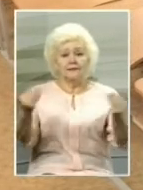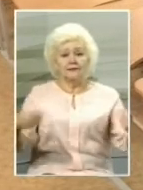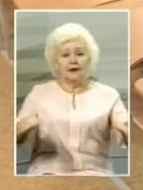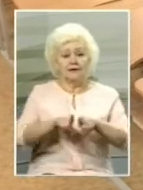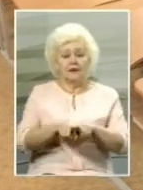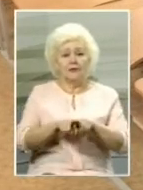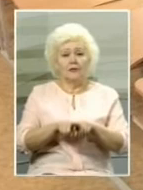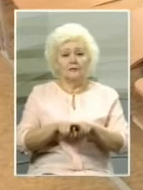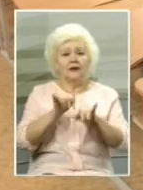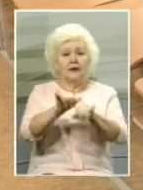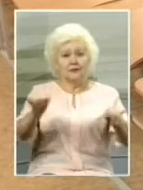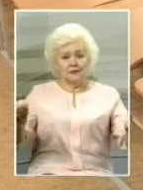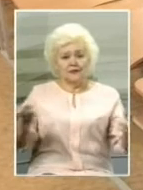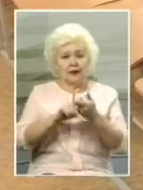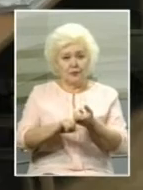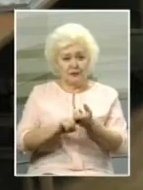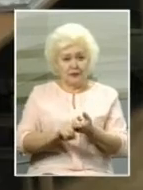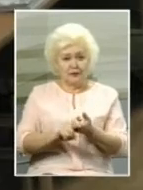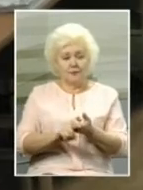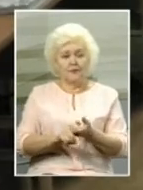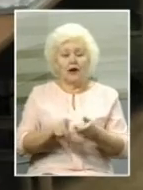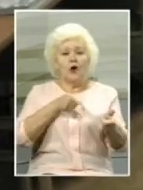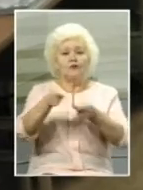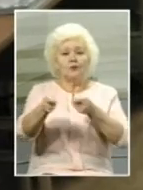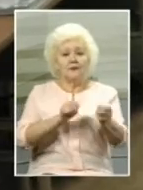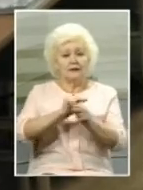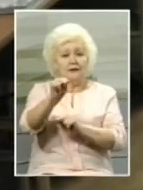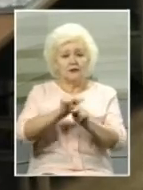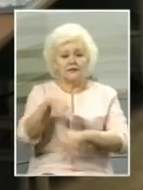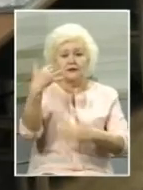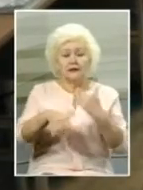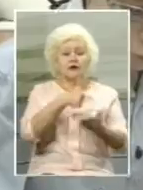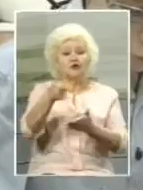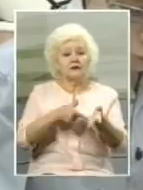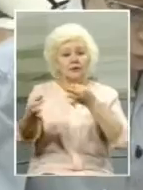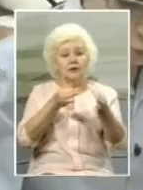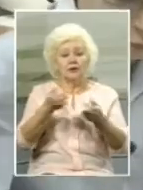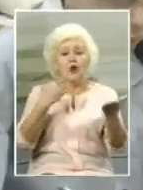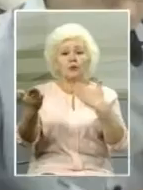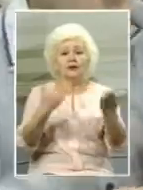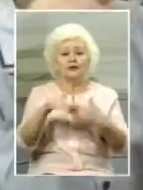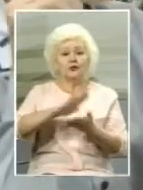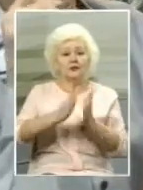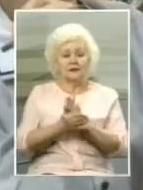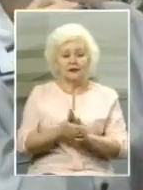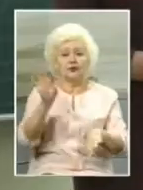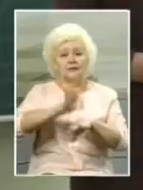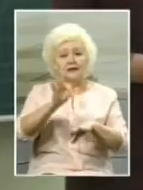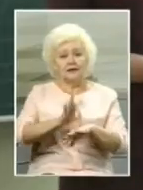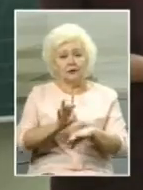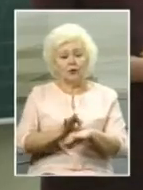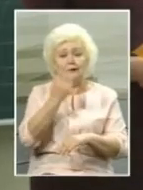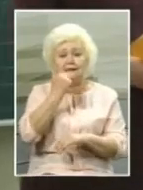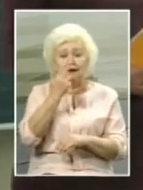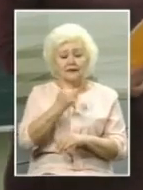такого виду епідемії розпространення. В управлінні освіти Херсонської міської ради моніторити ситуацію із захворюваності